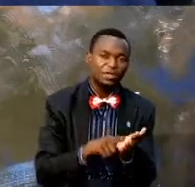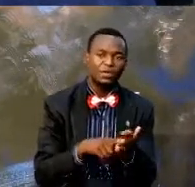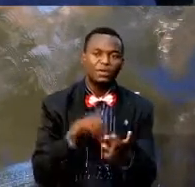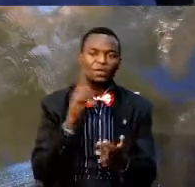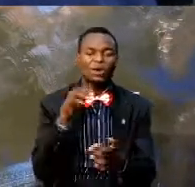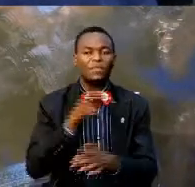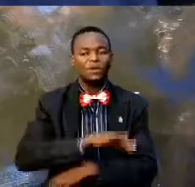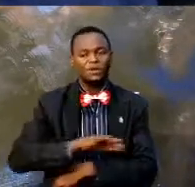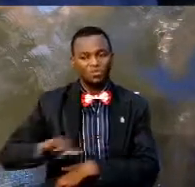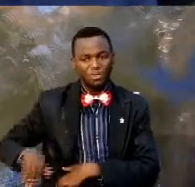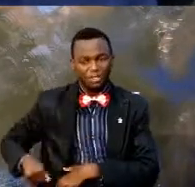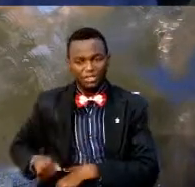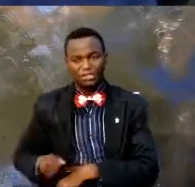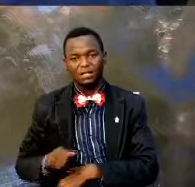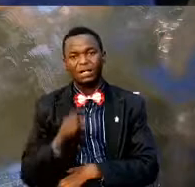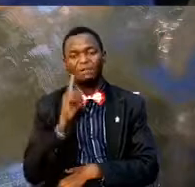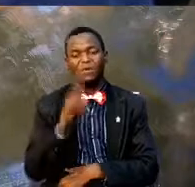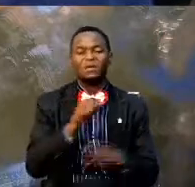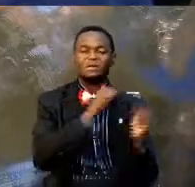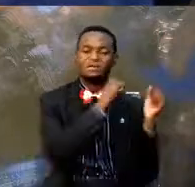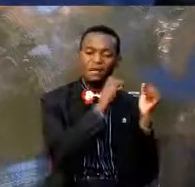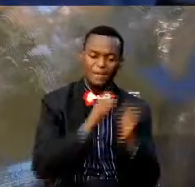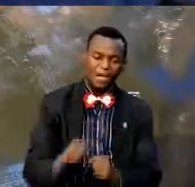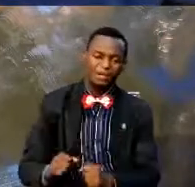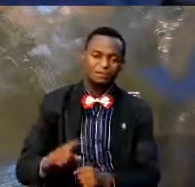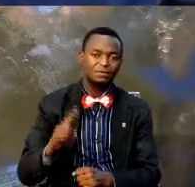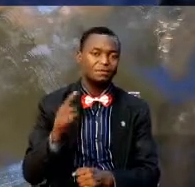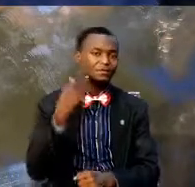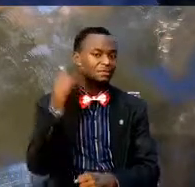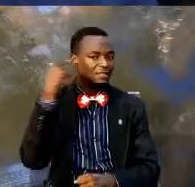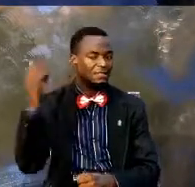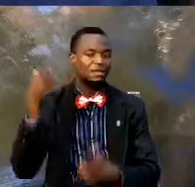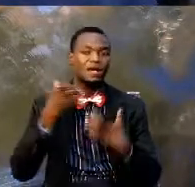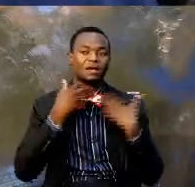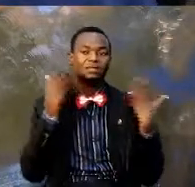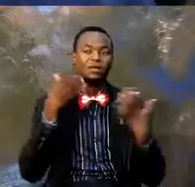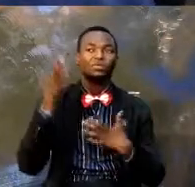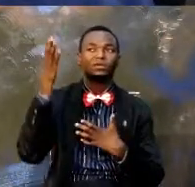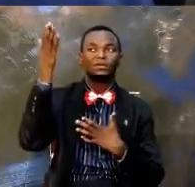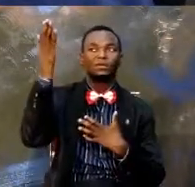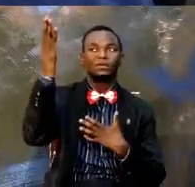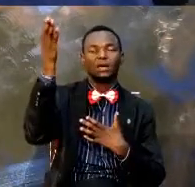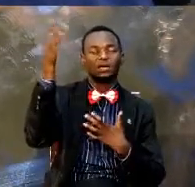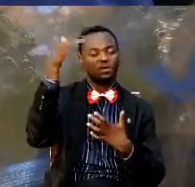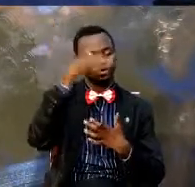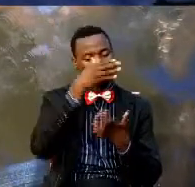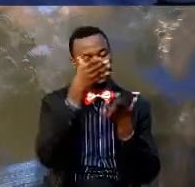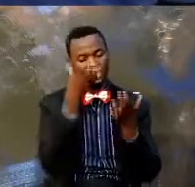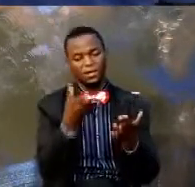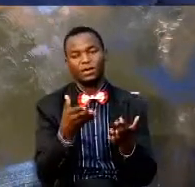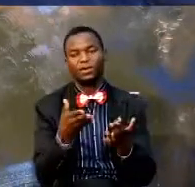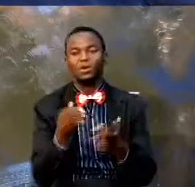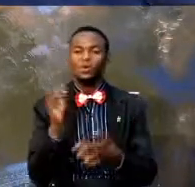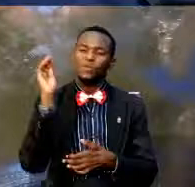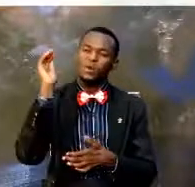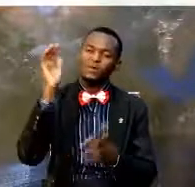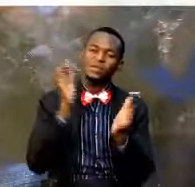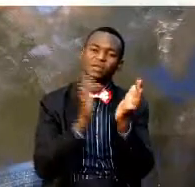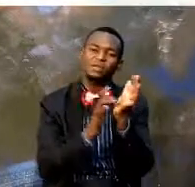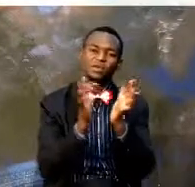wewe ni mwizi. Kwamba wewe ni jambazi. Sikia tu sauti yake jioni ya leo. Neno moja pekee. Mwambie tu